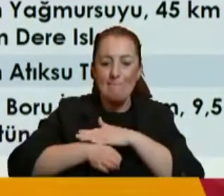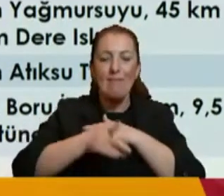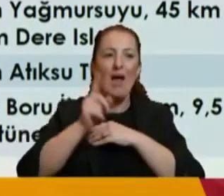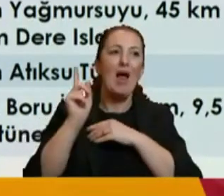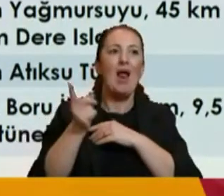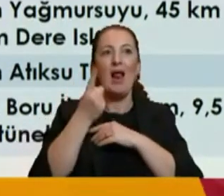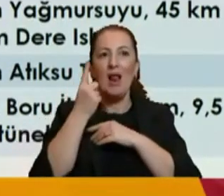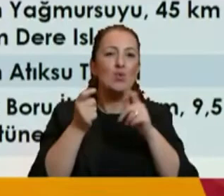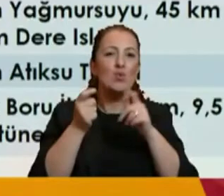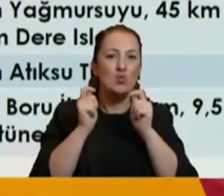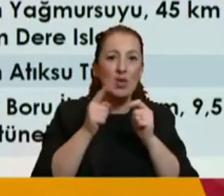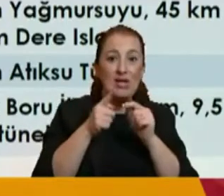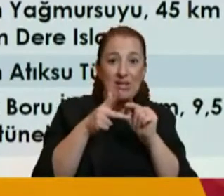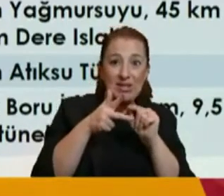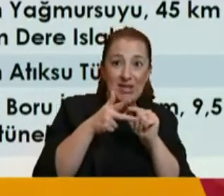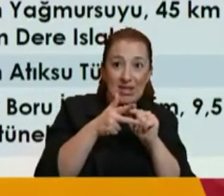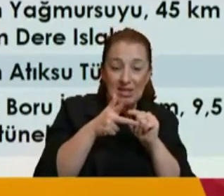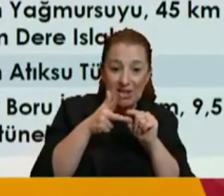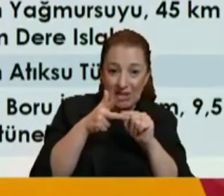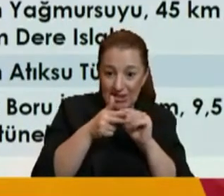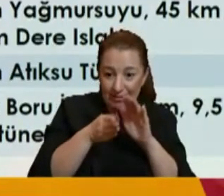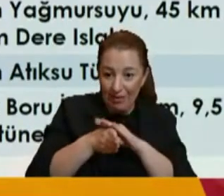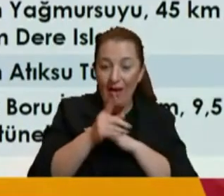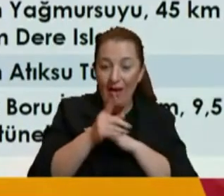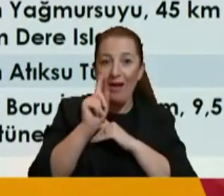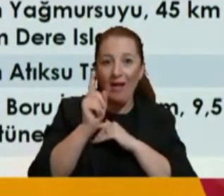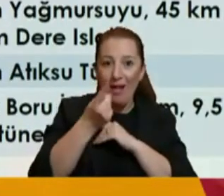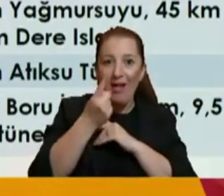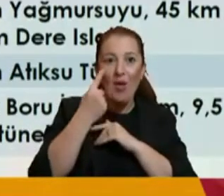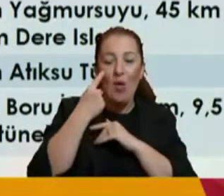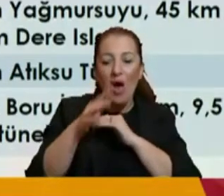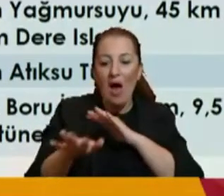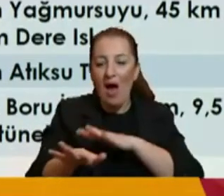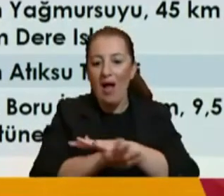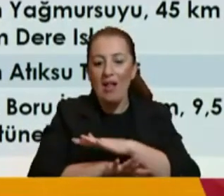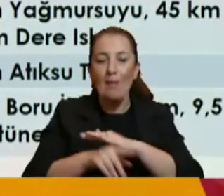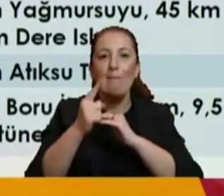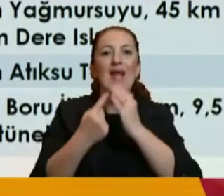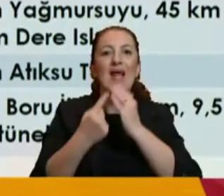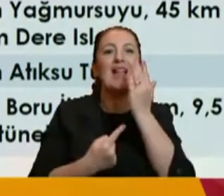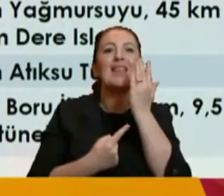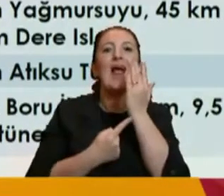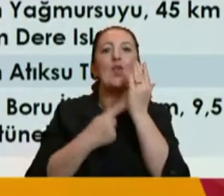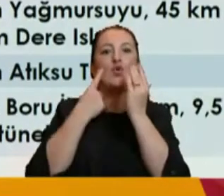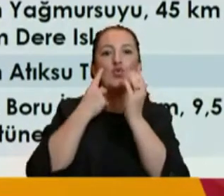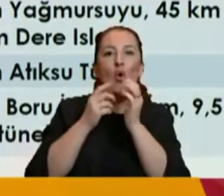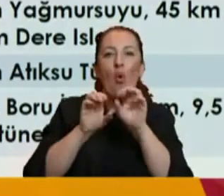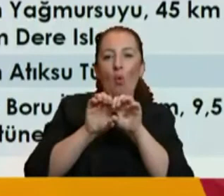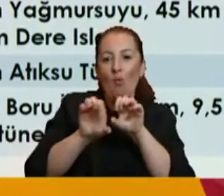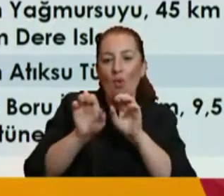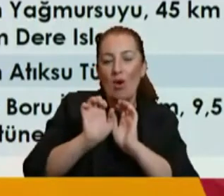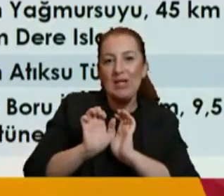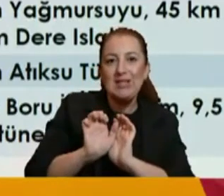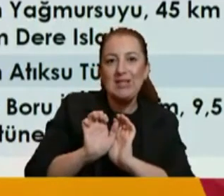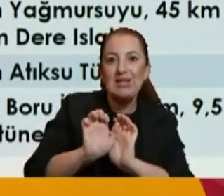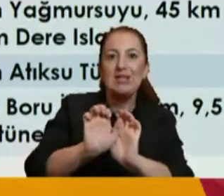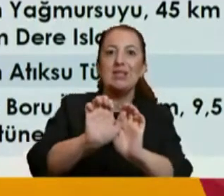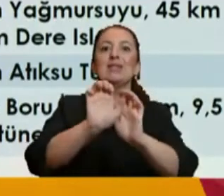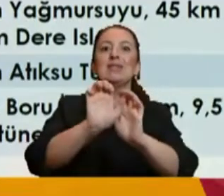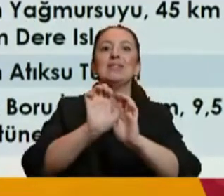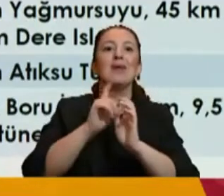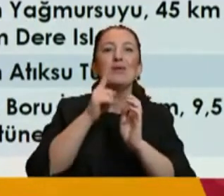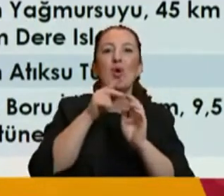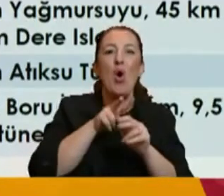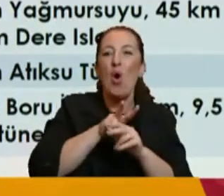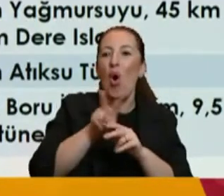orayı kesip de geçemiyor sanız alttan bir teknoloji ile boruyu tip karşı tarafa geçirme yani yola bir